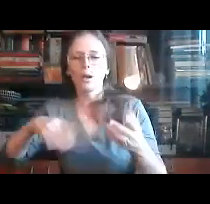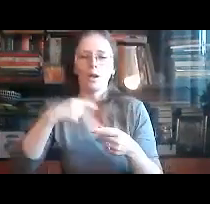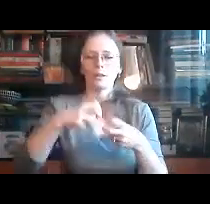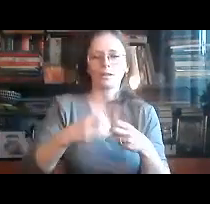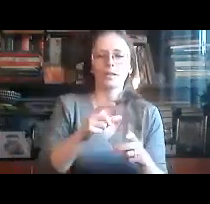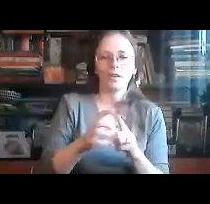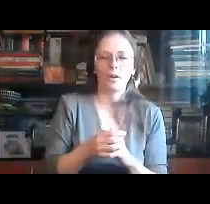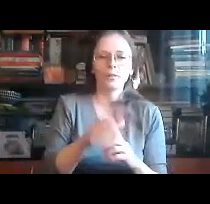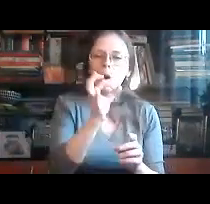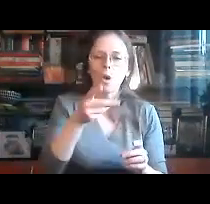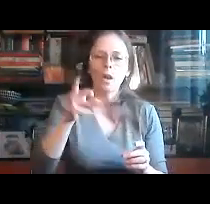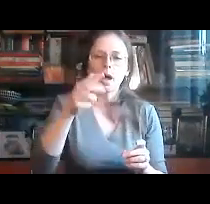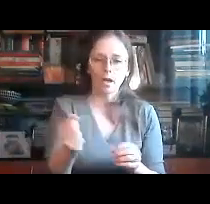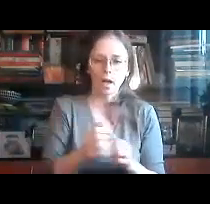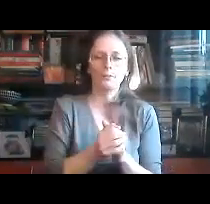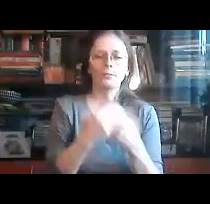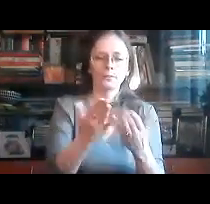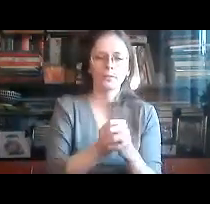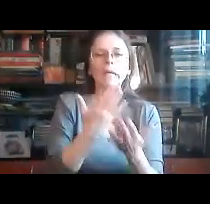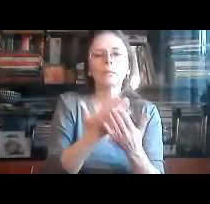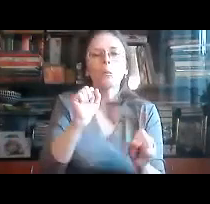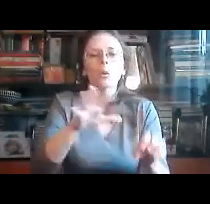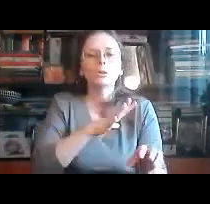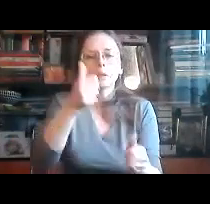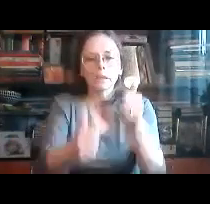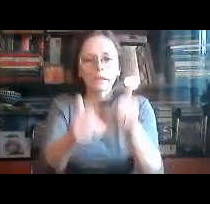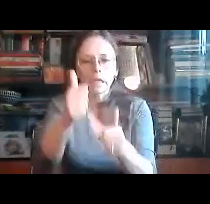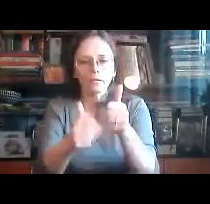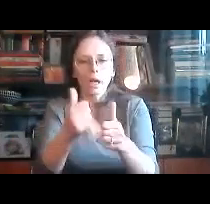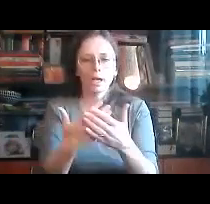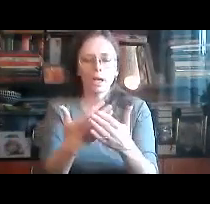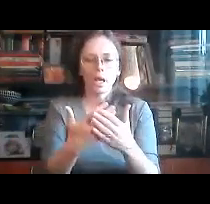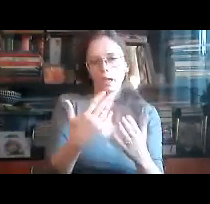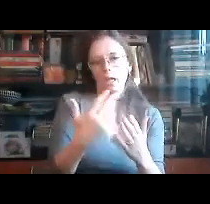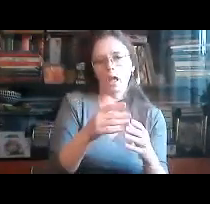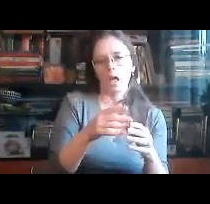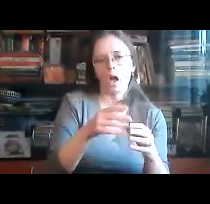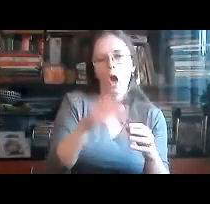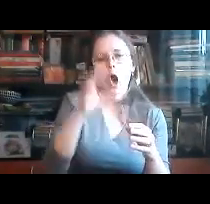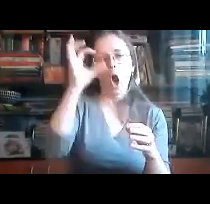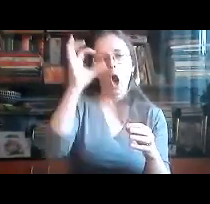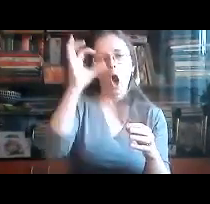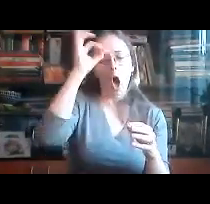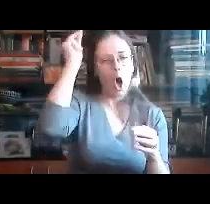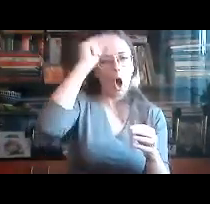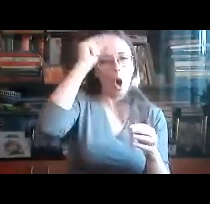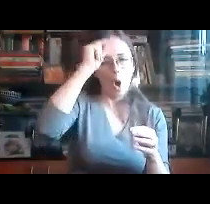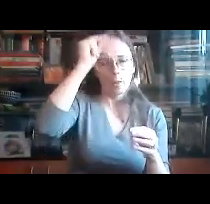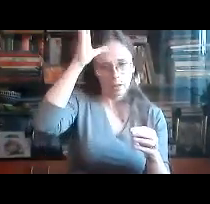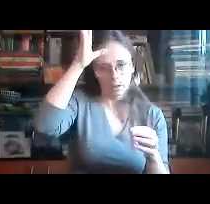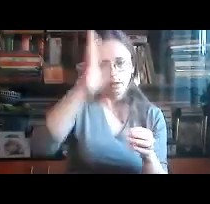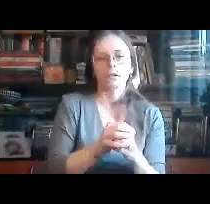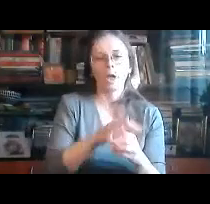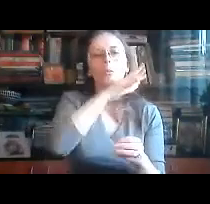сравнить, например, со сферой образования, нам пришлось тоже в онлайн перейти, и когда мы